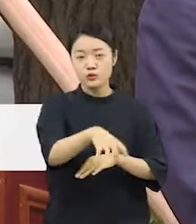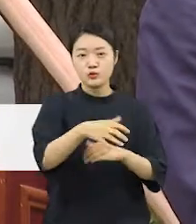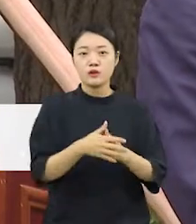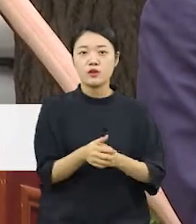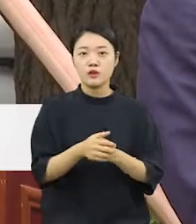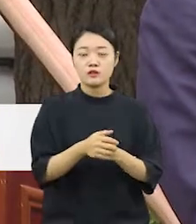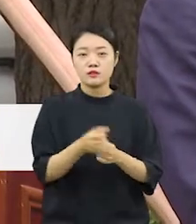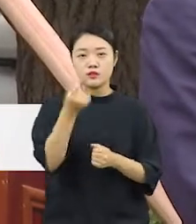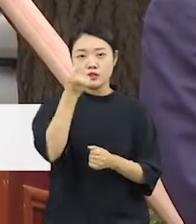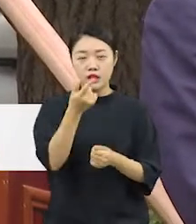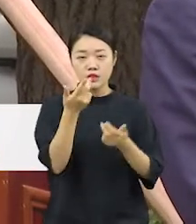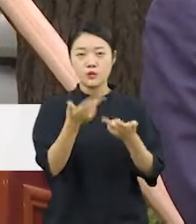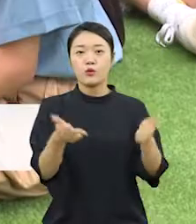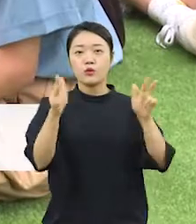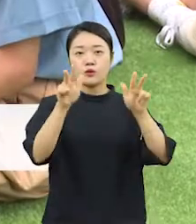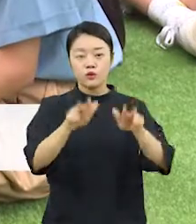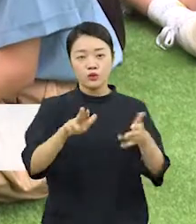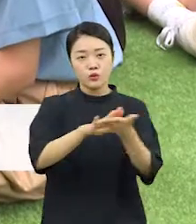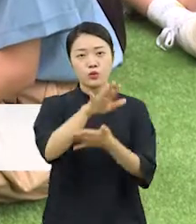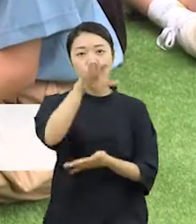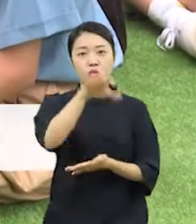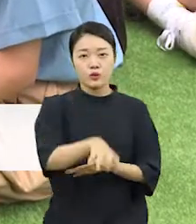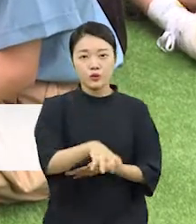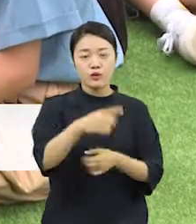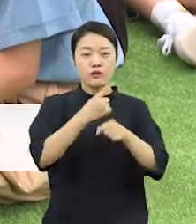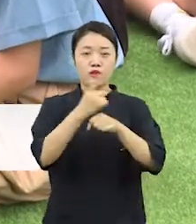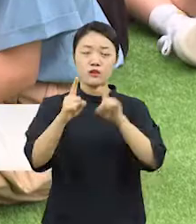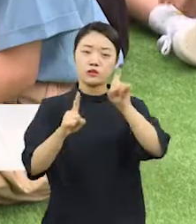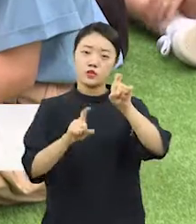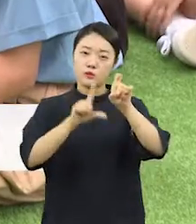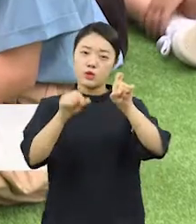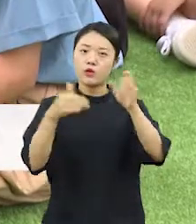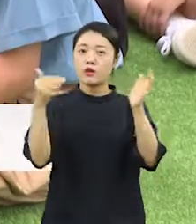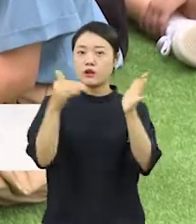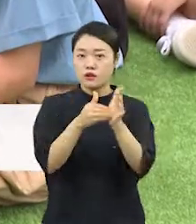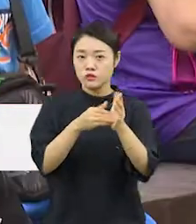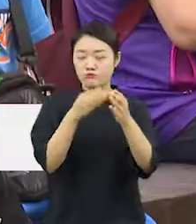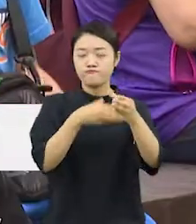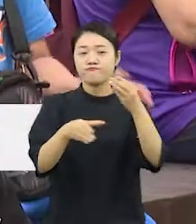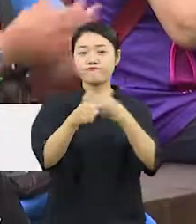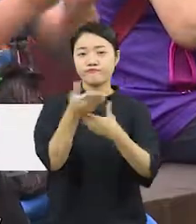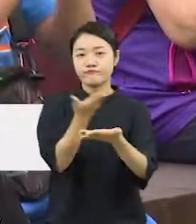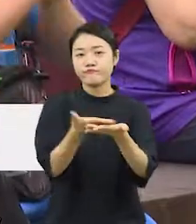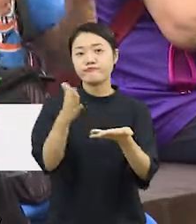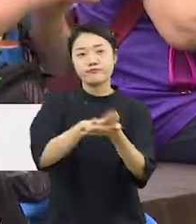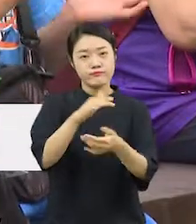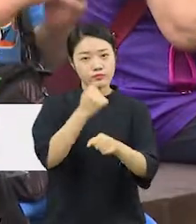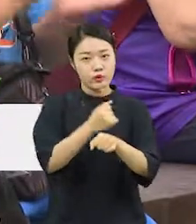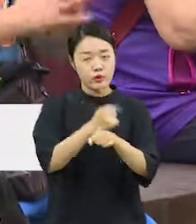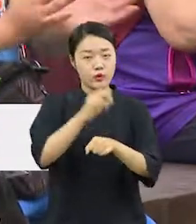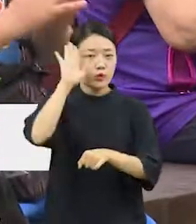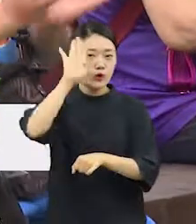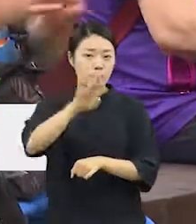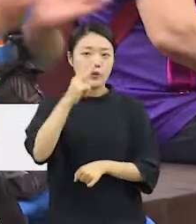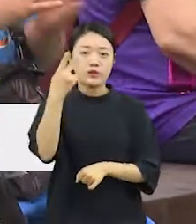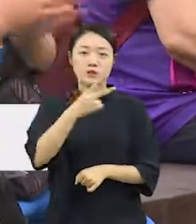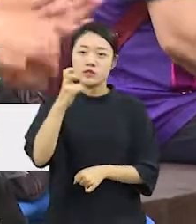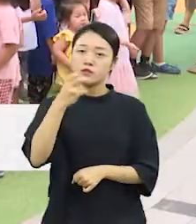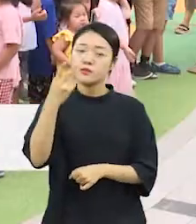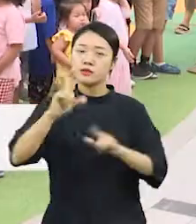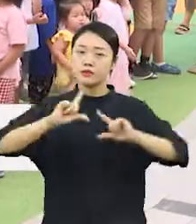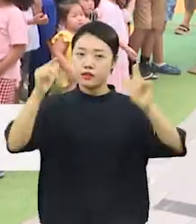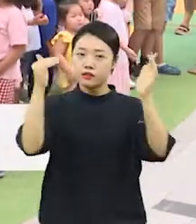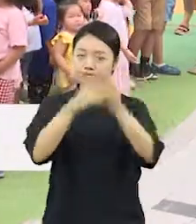384번지 사근공원의 생태 놀이터를 2019년 11월 말까지 추가로 조성할 계획이며 향후